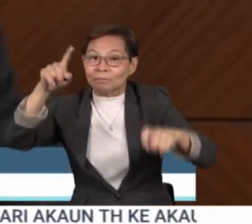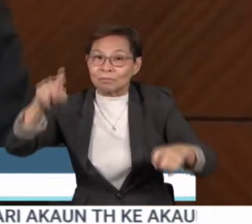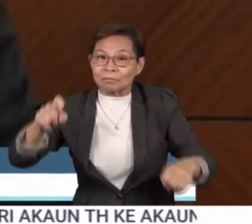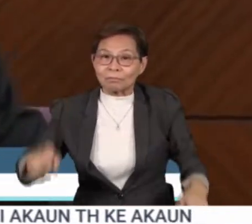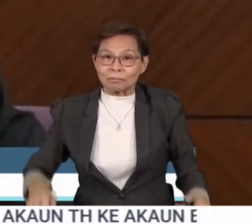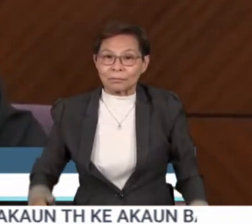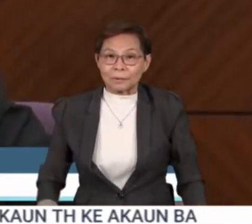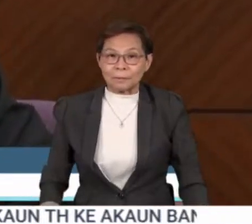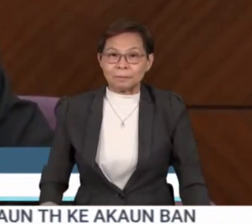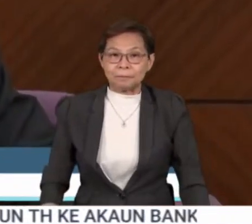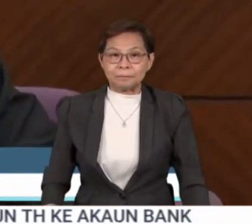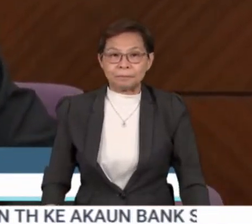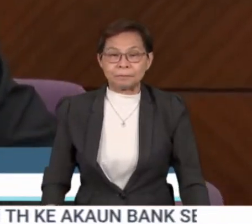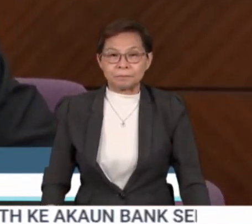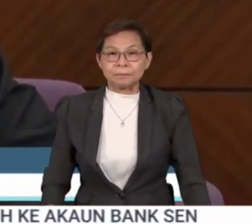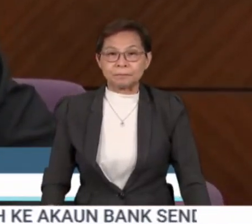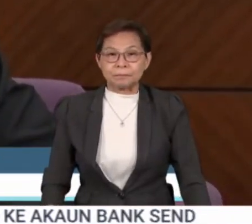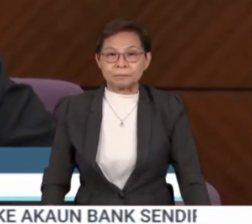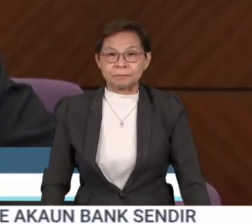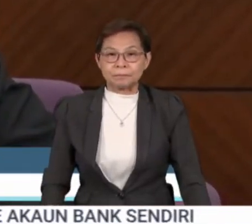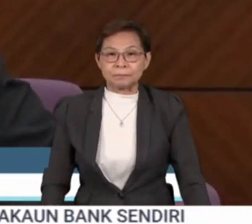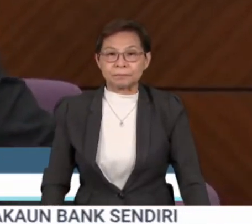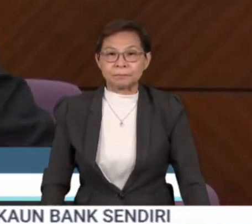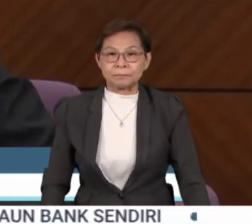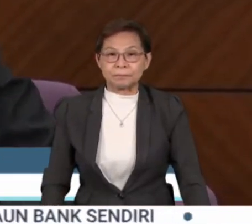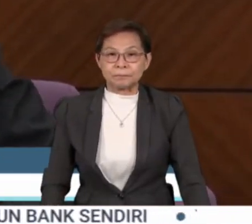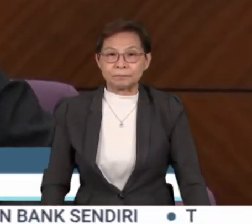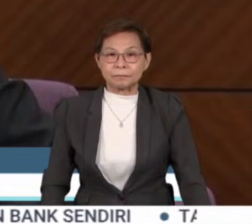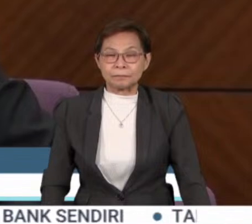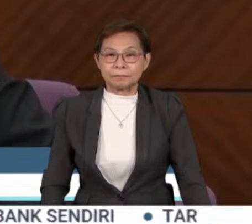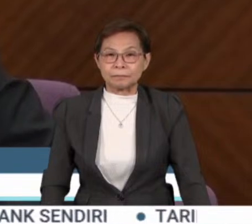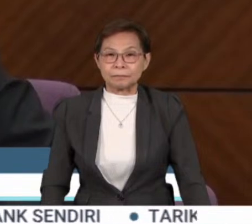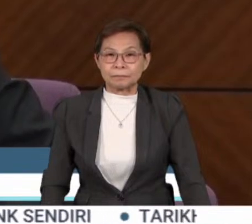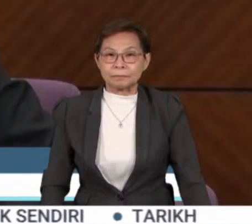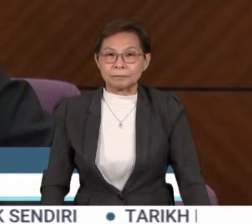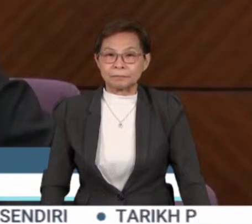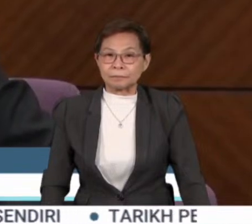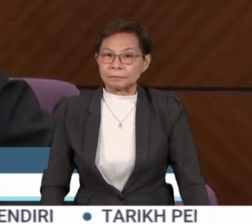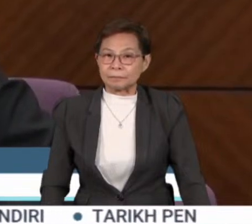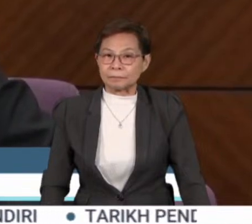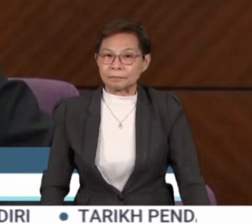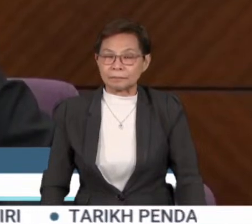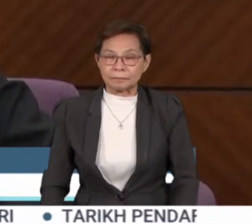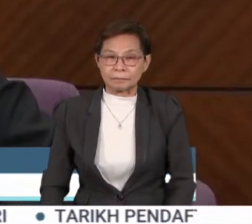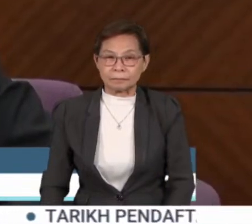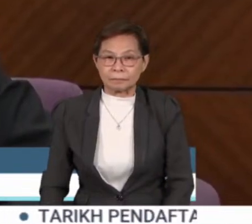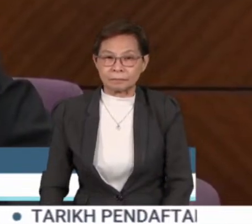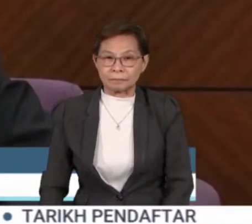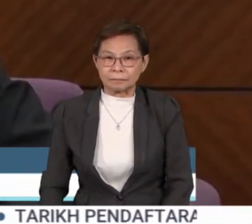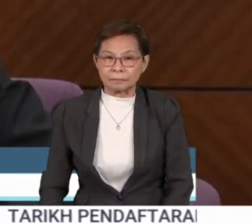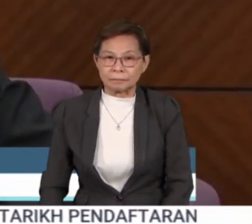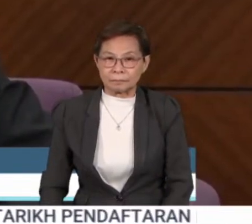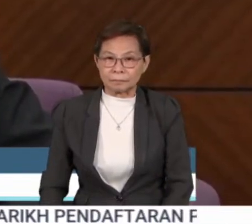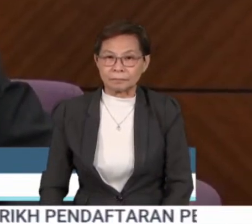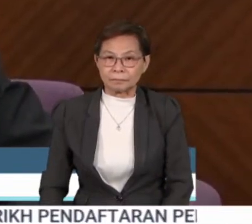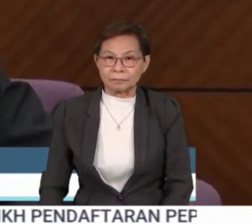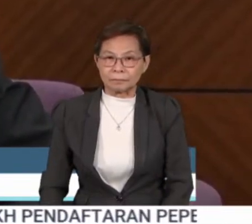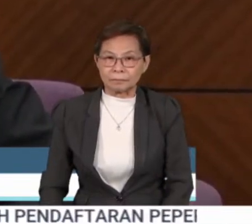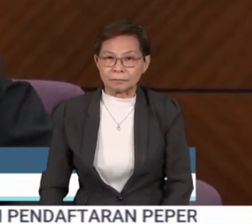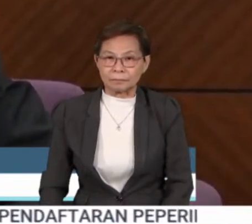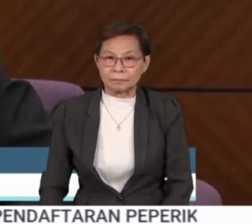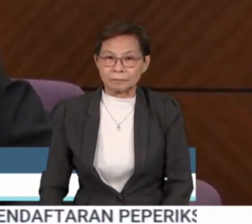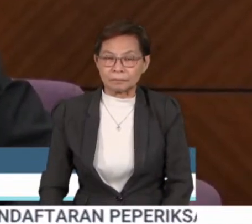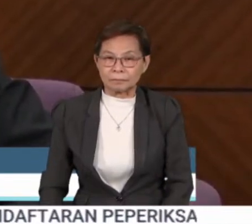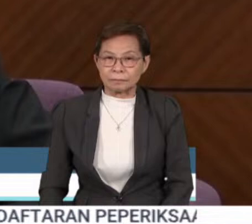You said 99% of the record users did not create the leaks in the electric tariff. Does this mean the 2% rebate is still in play? Yes.